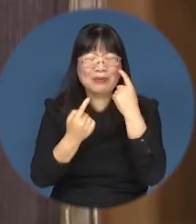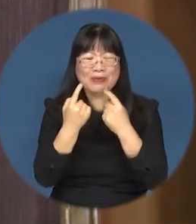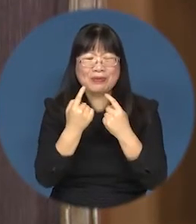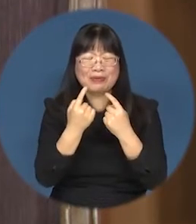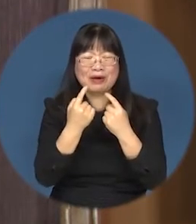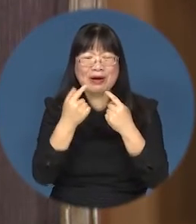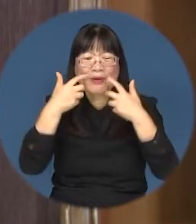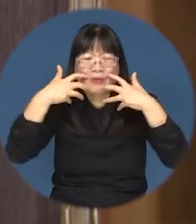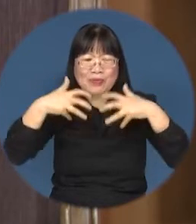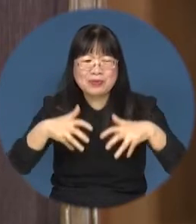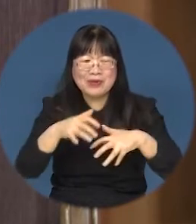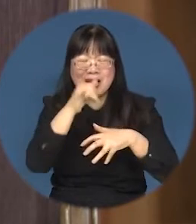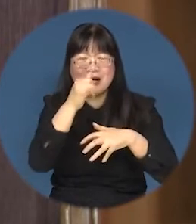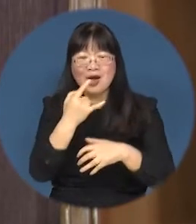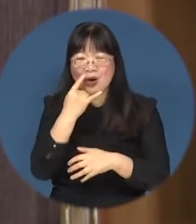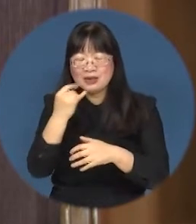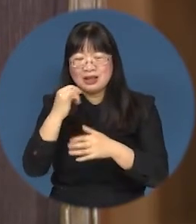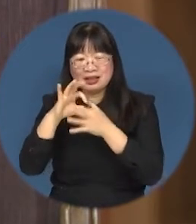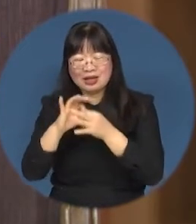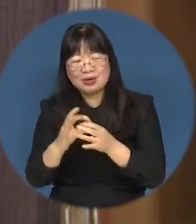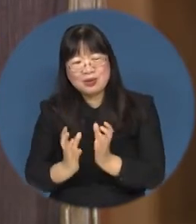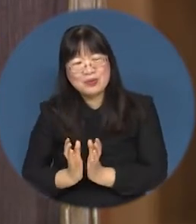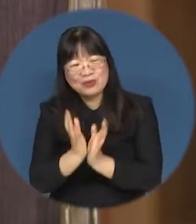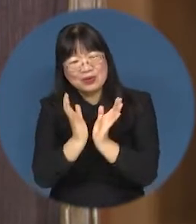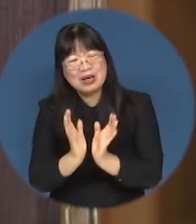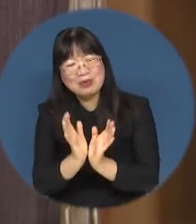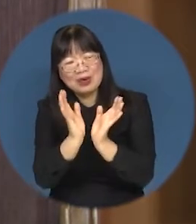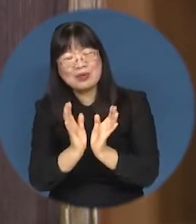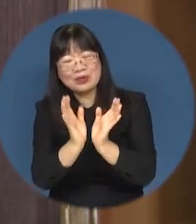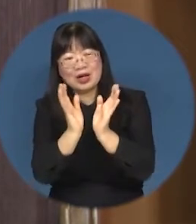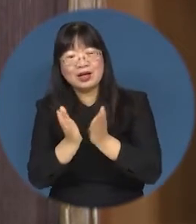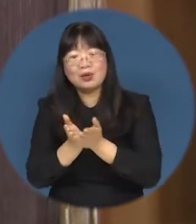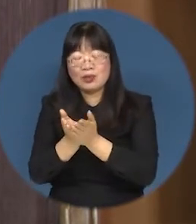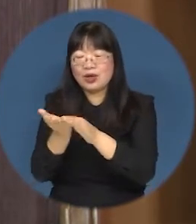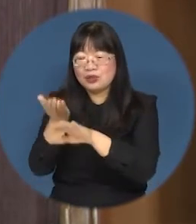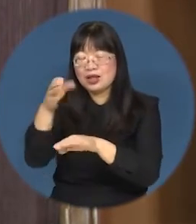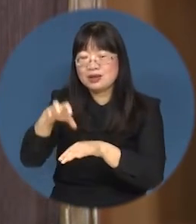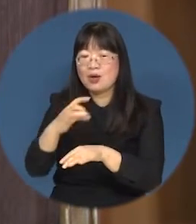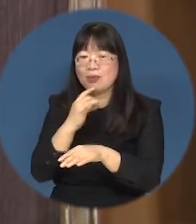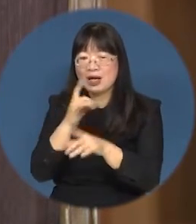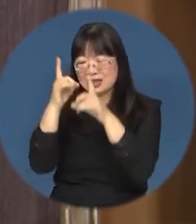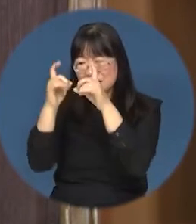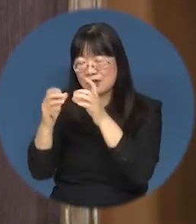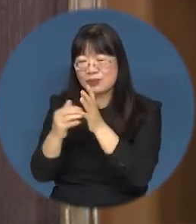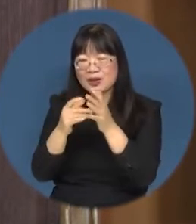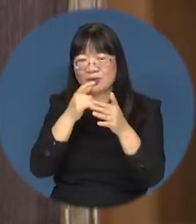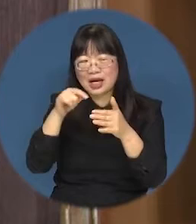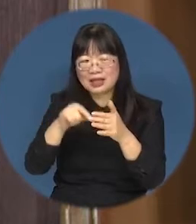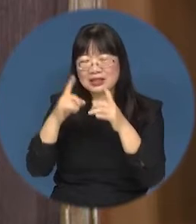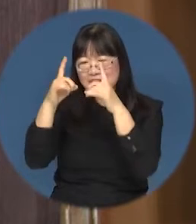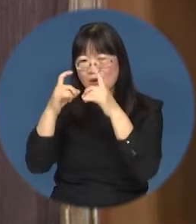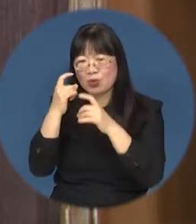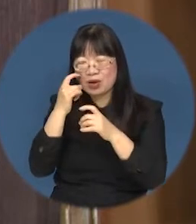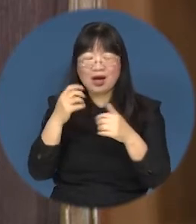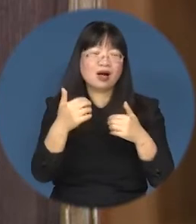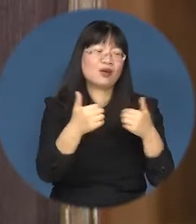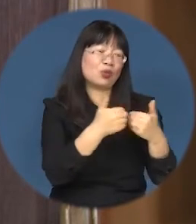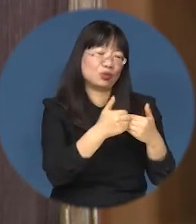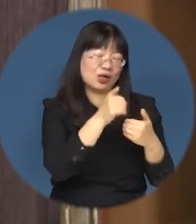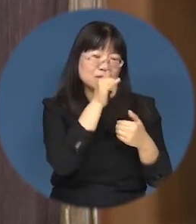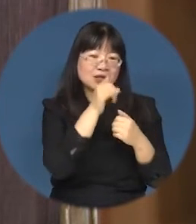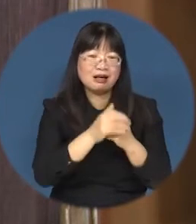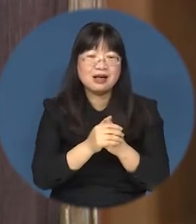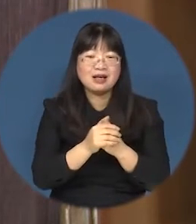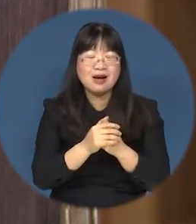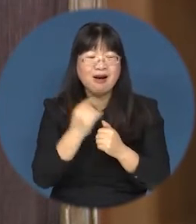밀어 올려서 숨쉬게 밀어 올리는 거예요. 그래서 그걸 이제 배 위에서만 찍었는데 물속에서는 못 찍었고. 공격 당한 거. 예, 그